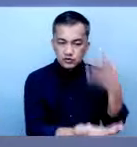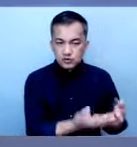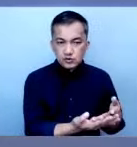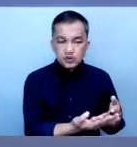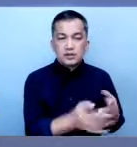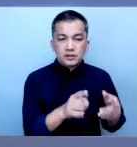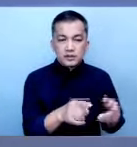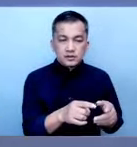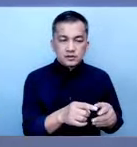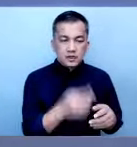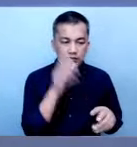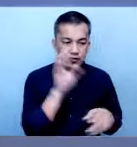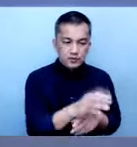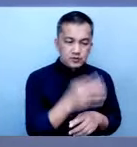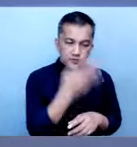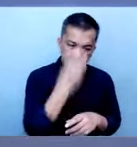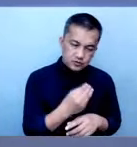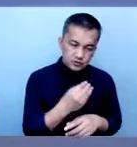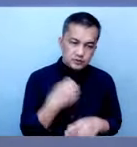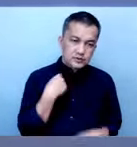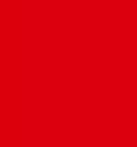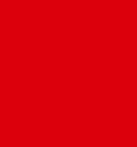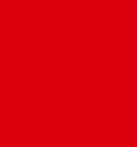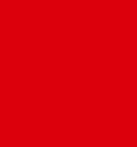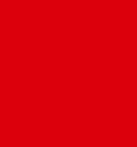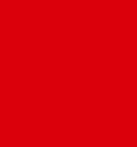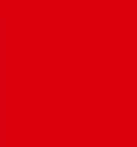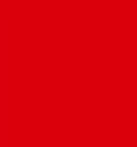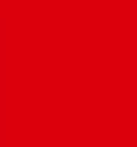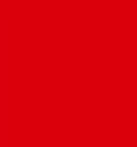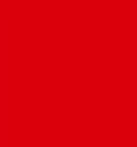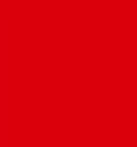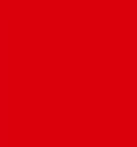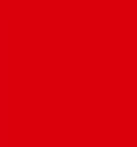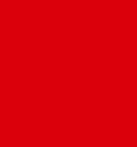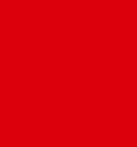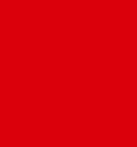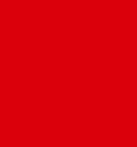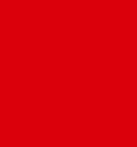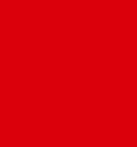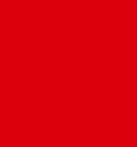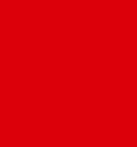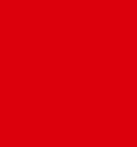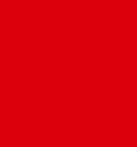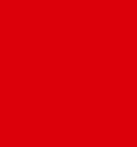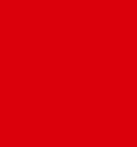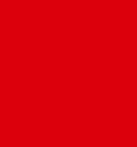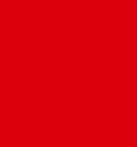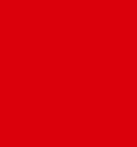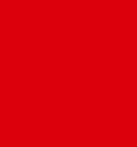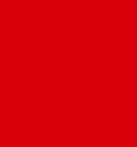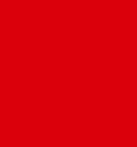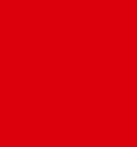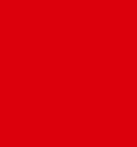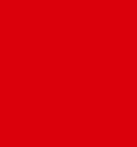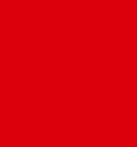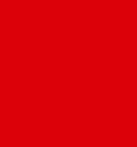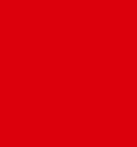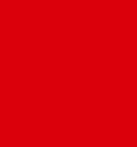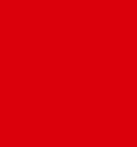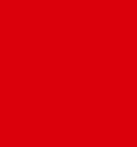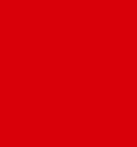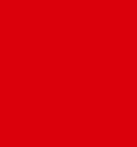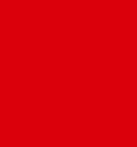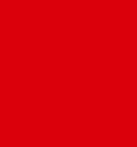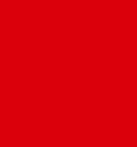napilitang matulog sa loob ng Senate building. Mga kapatid, Ed Linggaw po. Maging maalam at may pakialam sa mga